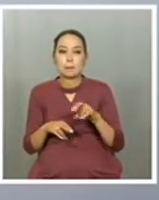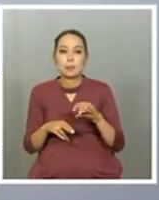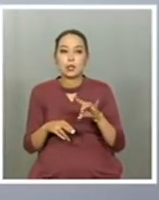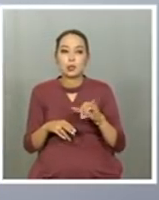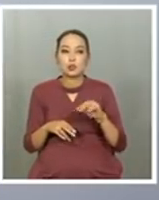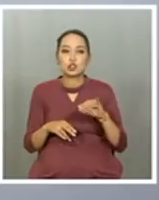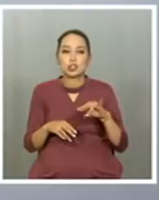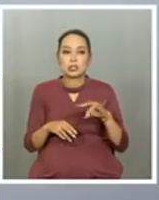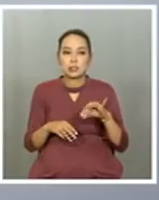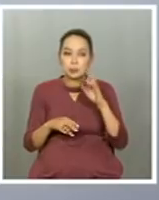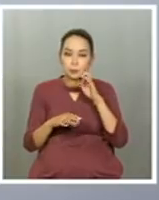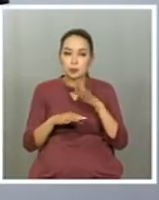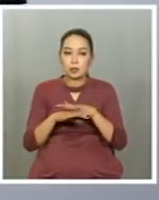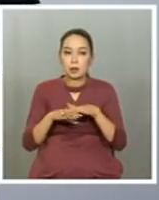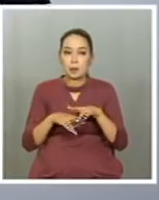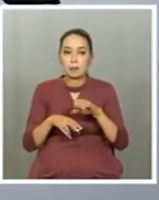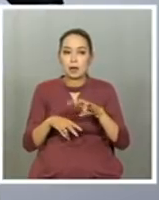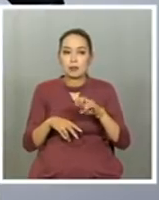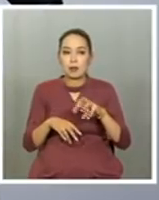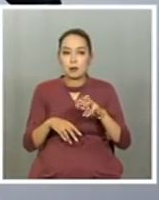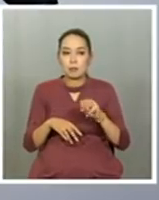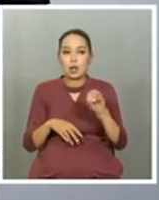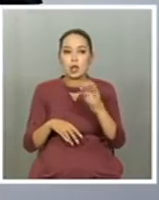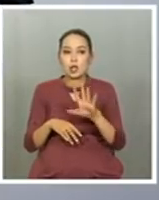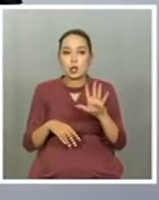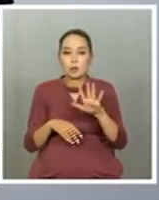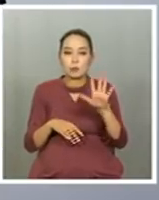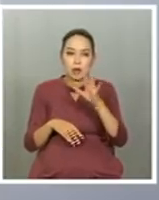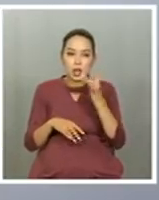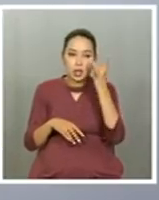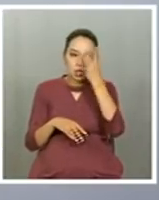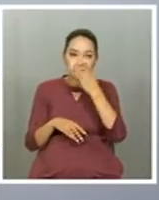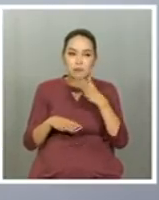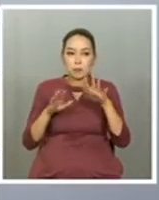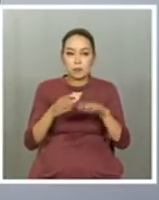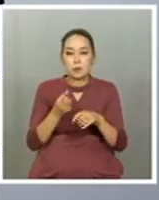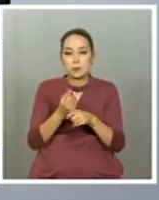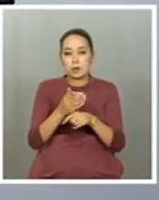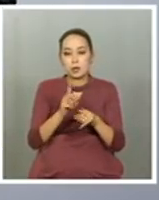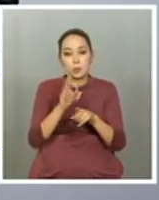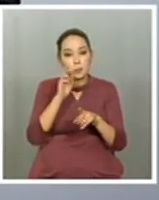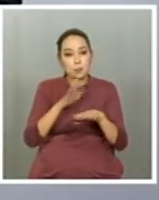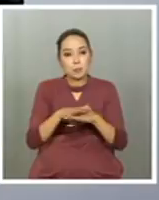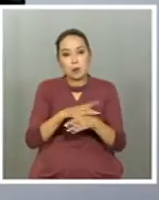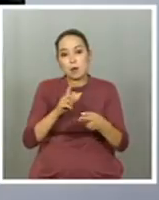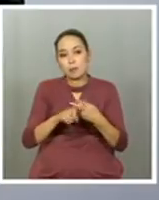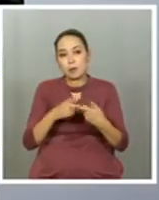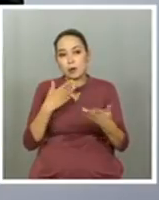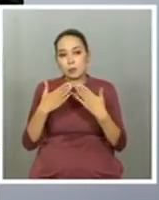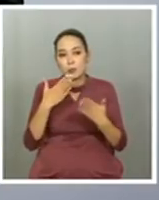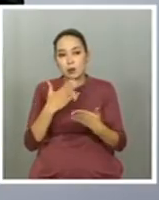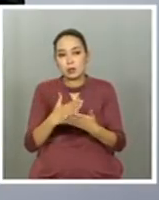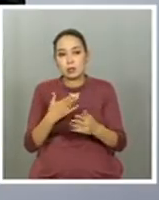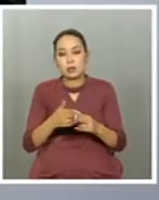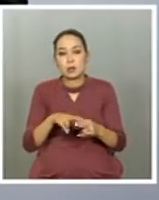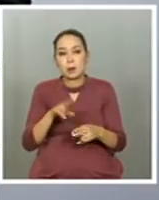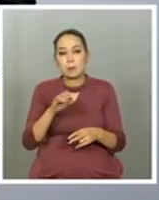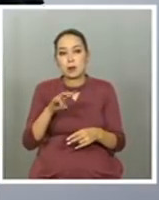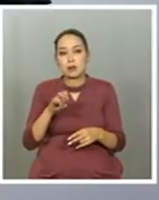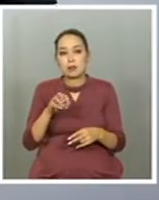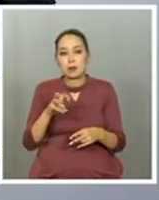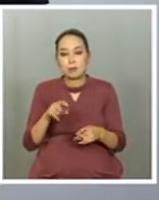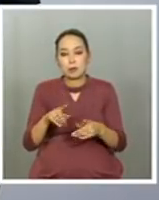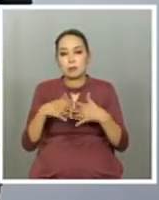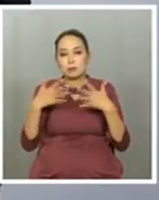Панама каналы арқылы Еуропа мемлекеттерімен және Африканың бірнеше мемлекеттерімен байланыс орнатады. Бұл өз кезегінде Панамаға үлкен табыс алып